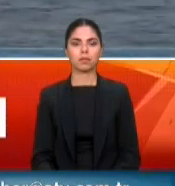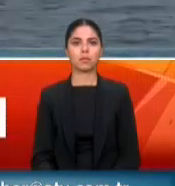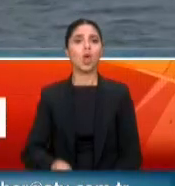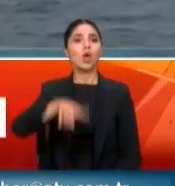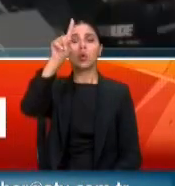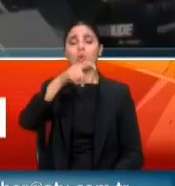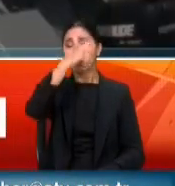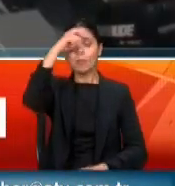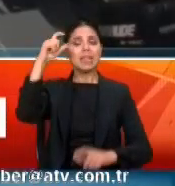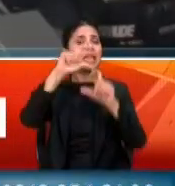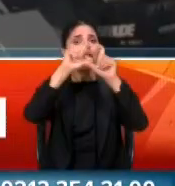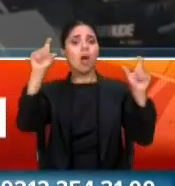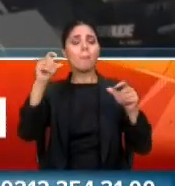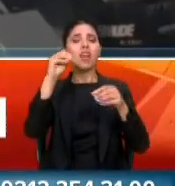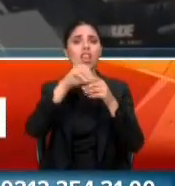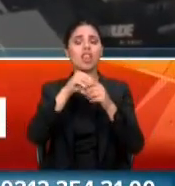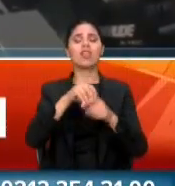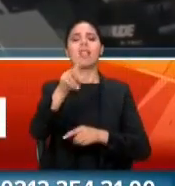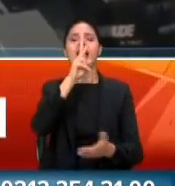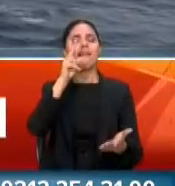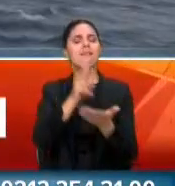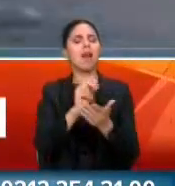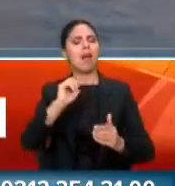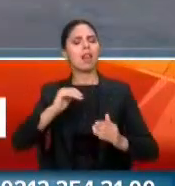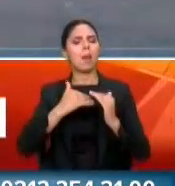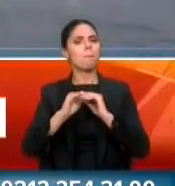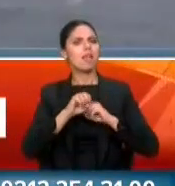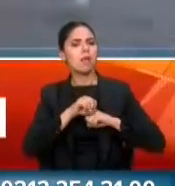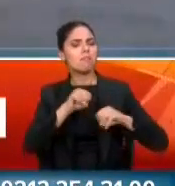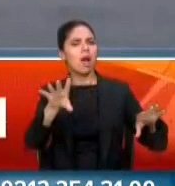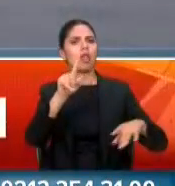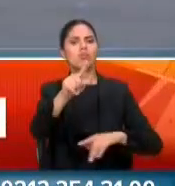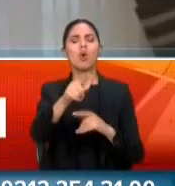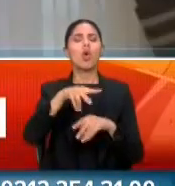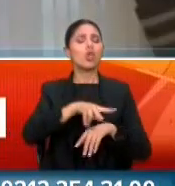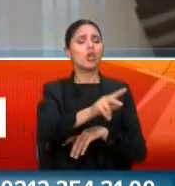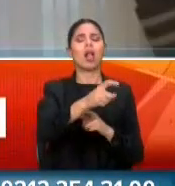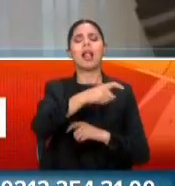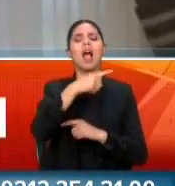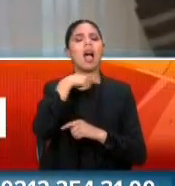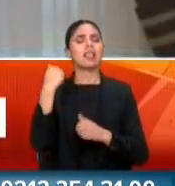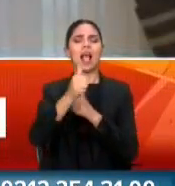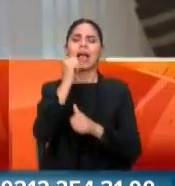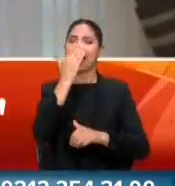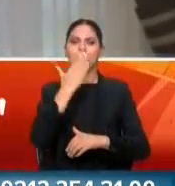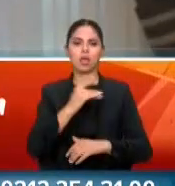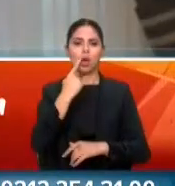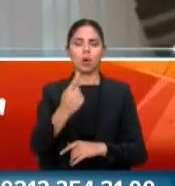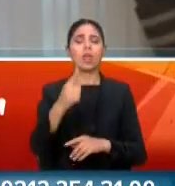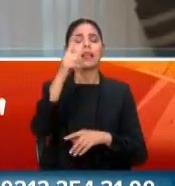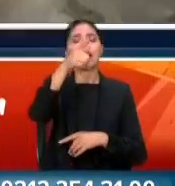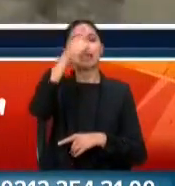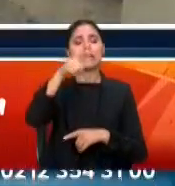Gündemin en sıcak başlığıyla ilgili kararlılık mesajı verdi, bu yoldan geri dönüş yok dedi. Irak ve Suriye'den